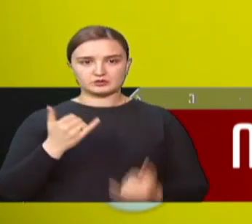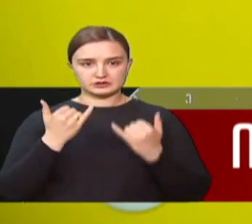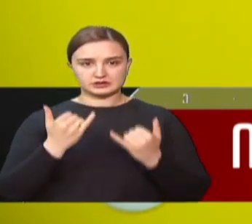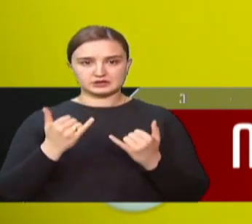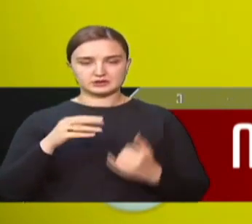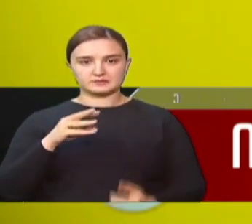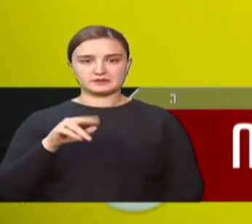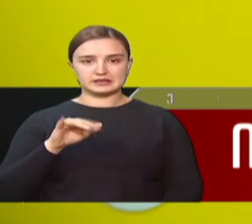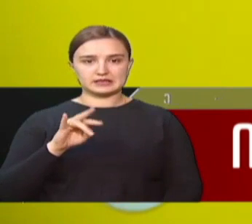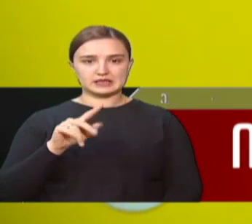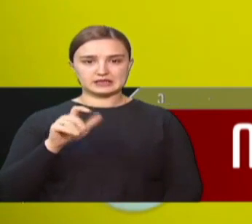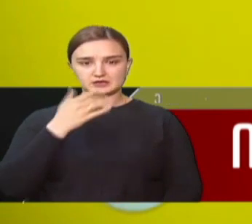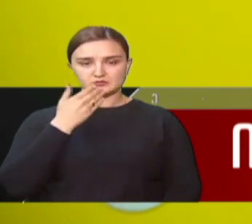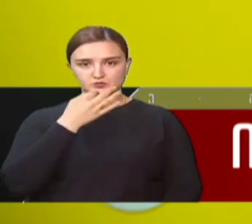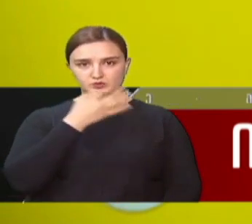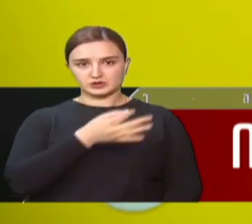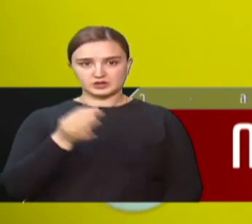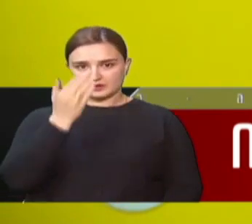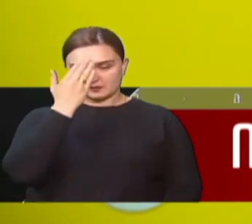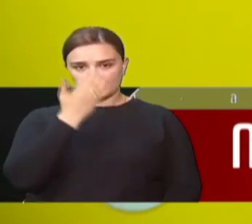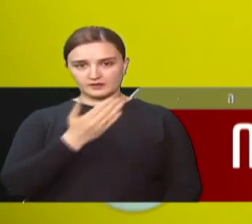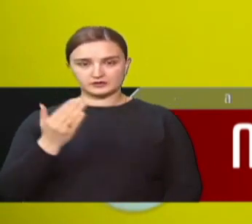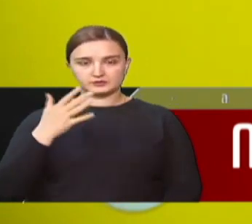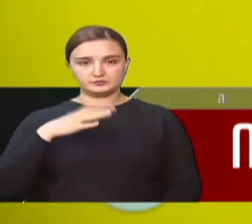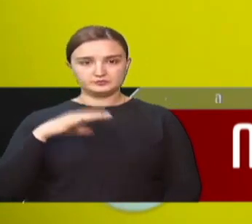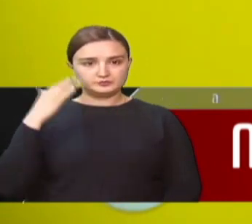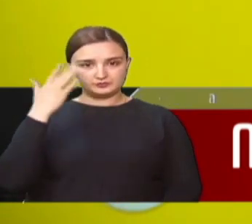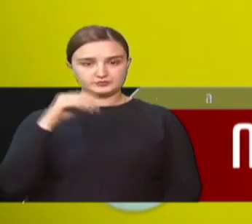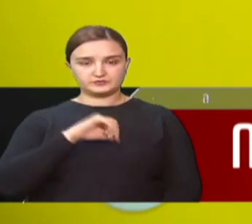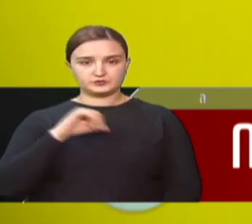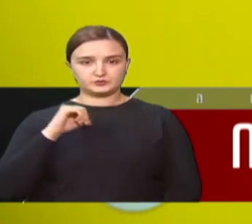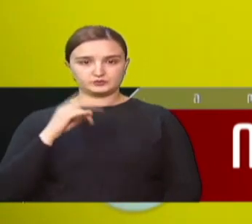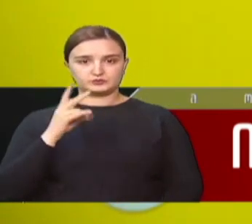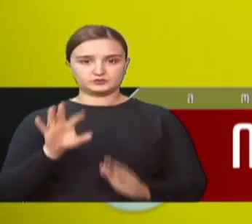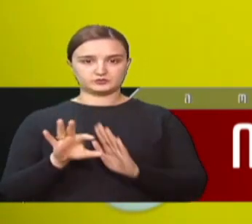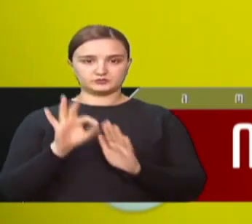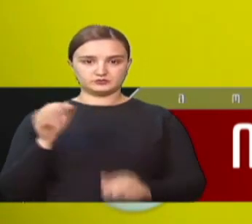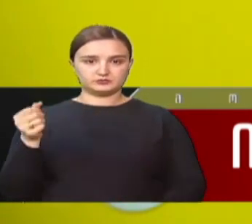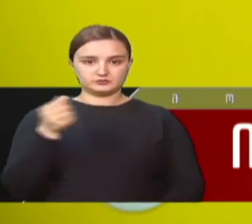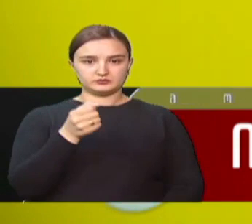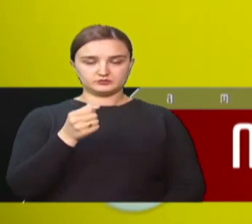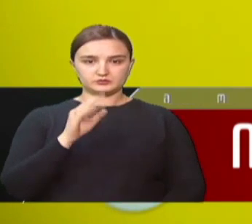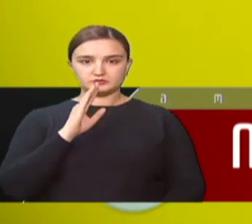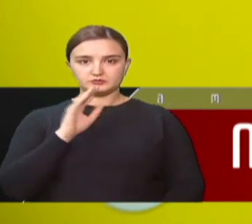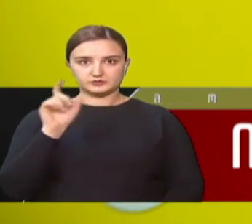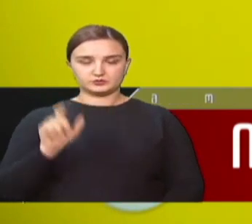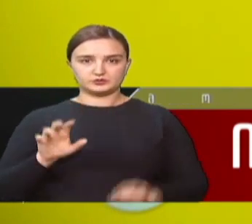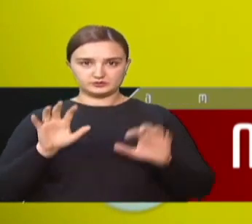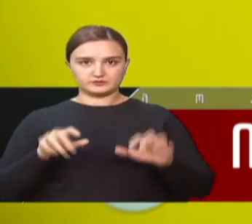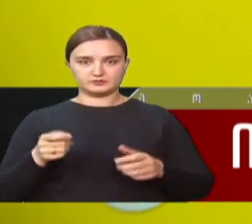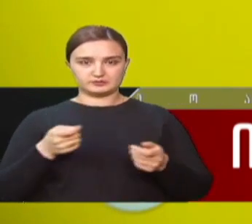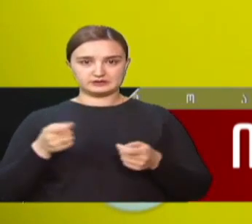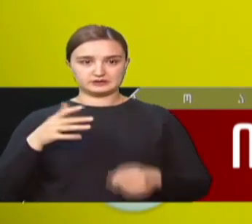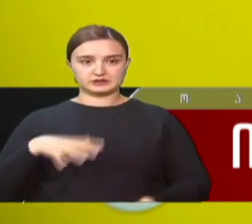დინარაძემ შეახსენა საზოგადოება, საკუთარი ხელით უზრუნველყო ის, რომ არჩეულიყო აღნიშნული ქალბატონი პრეზიდენტად ჩვენი ქვეყნის.